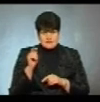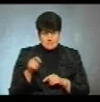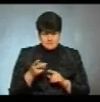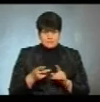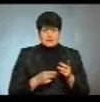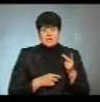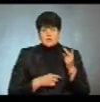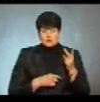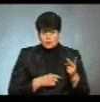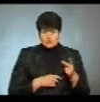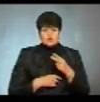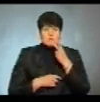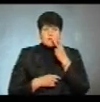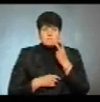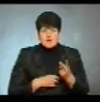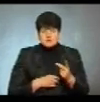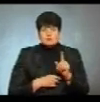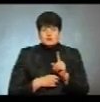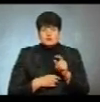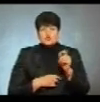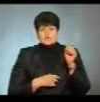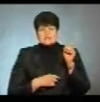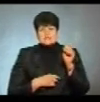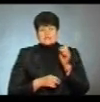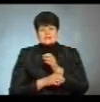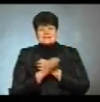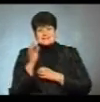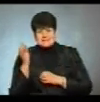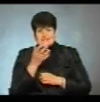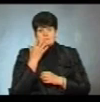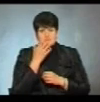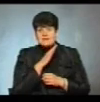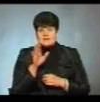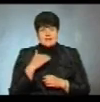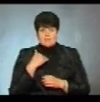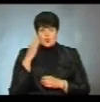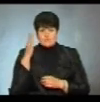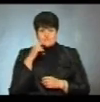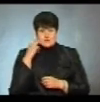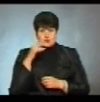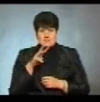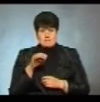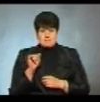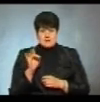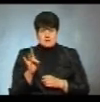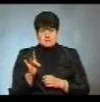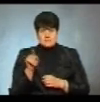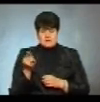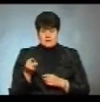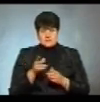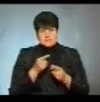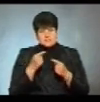ми вперше бачимо, що Схід і Південь не проголосував за «руський мір». Він змінив